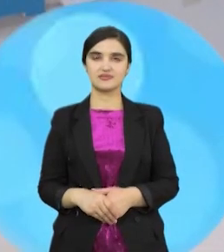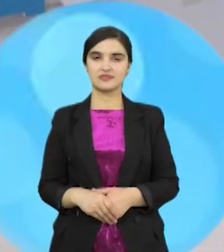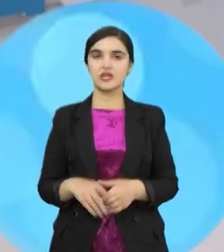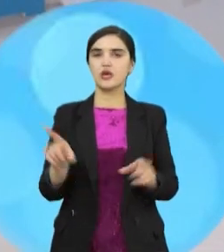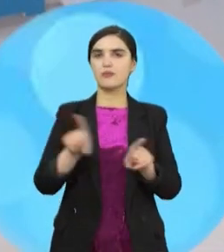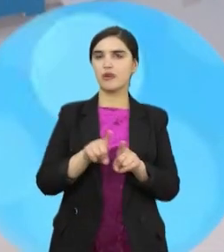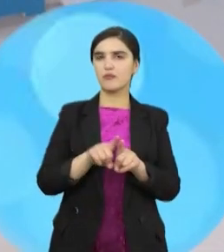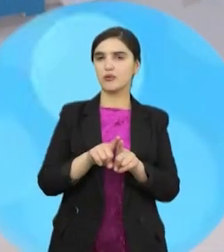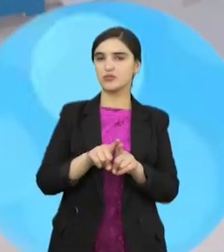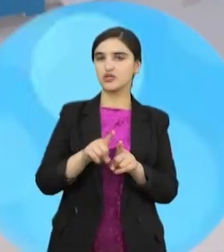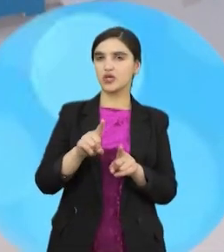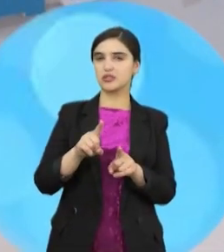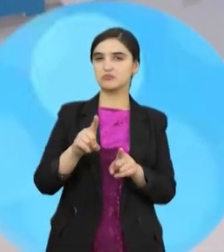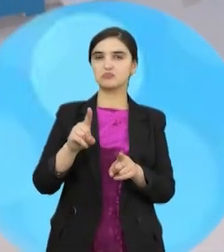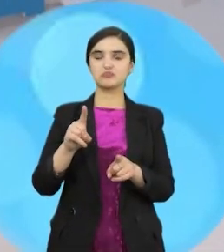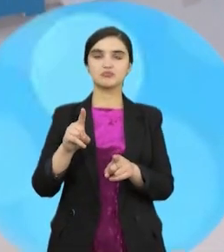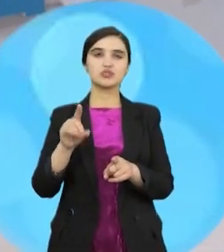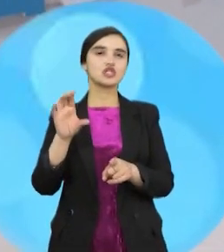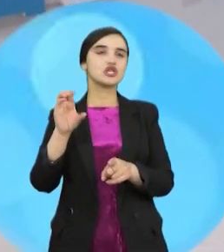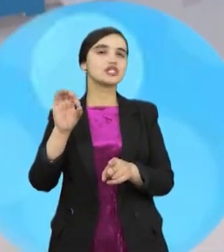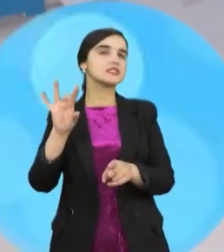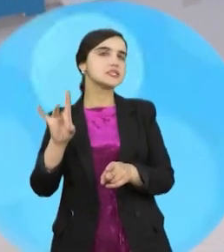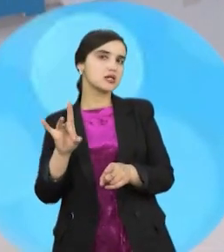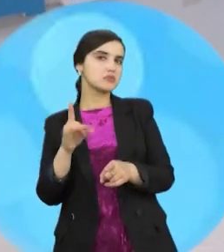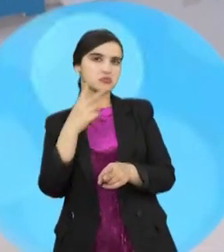با مثل یک سر میتواند همین ترنه.